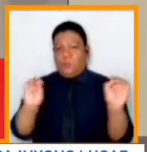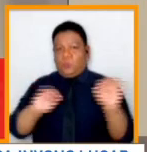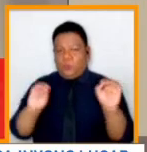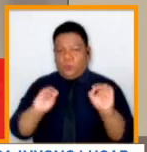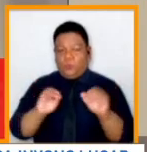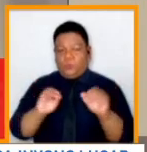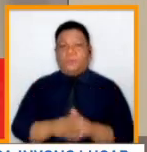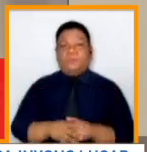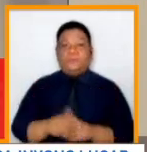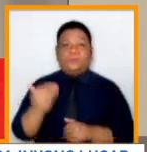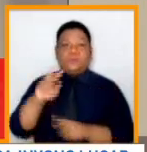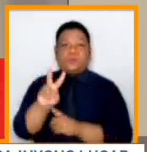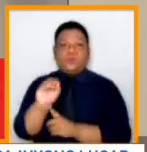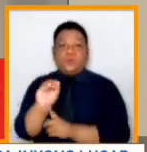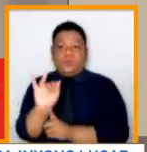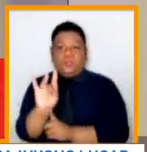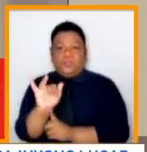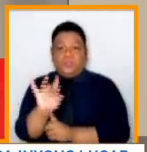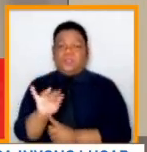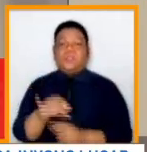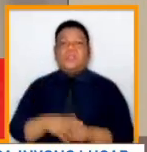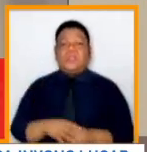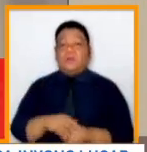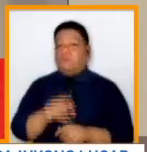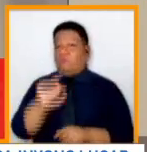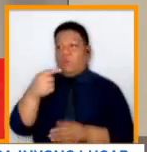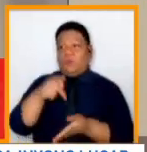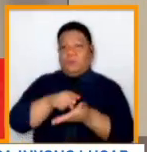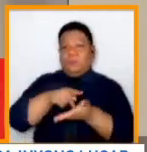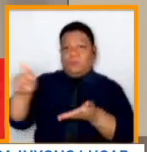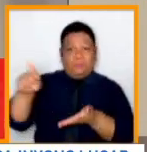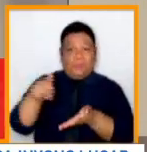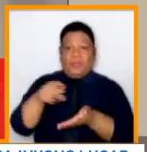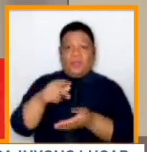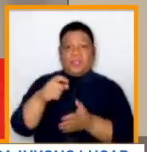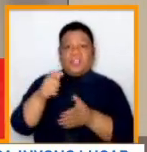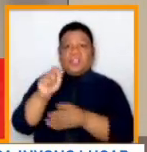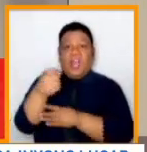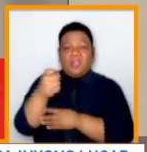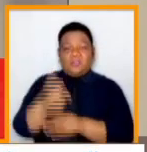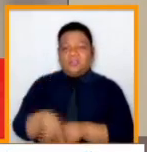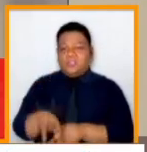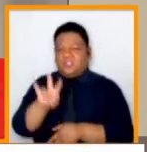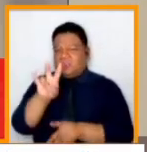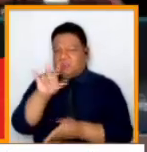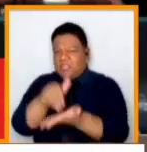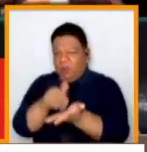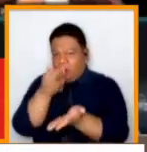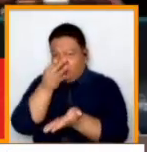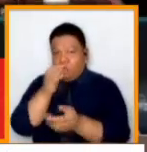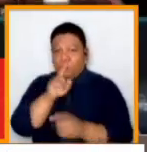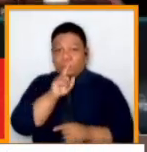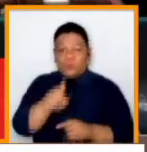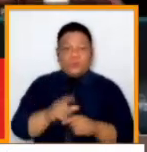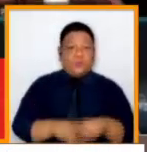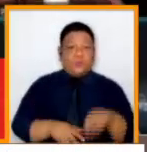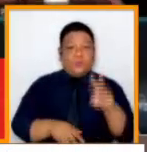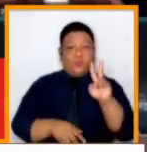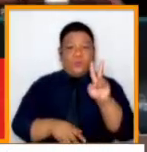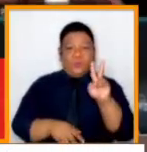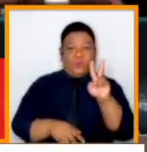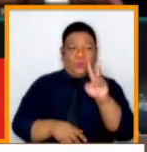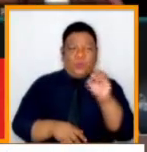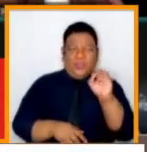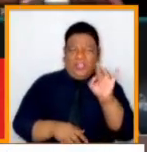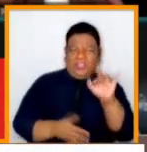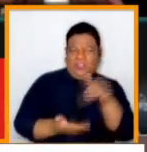7,600 pesos lang daw ang binayaran niyang buwis, ngayong 208,000 pesos ang taxable income niya. Ang magkapatid namang Mohit